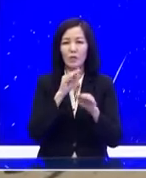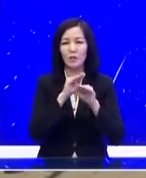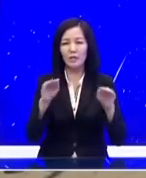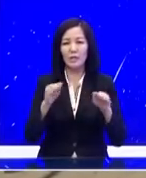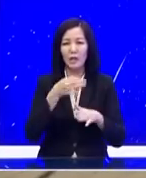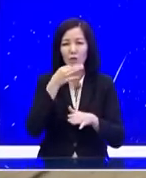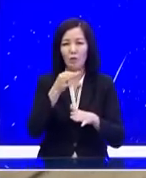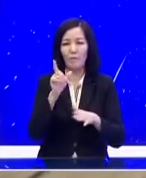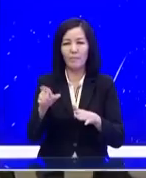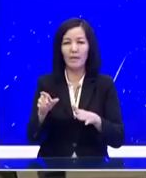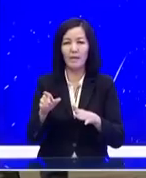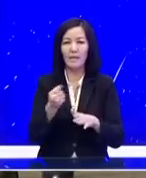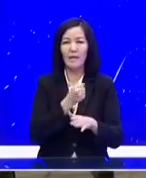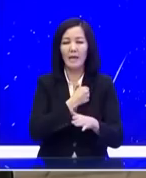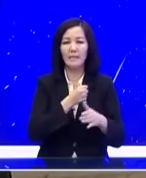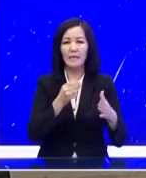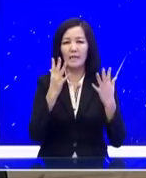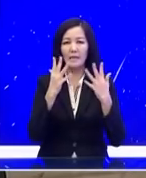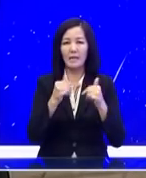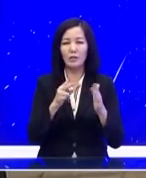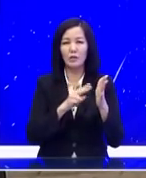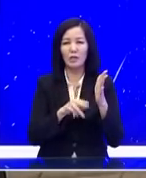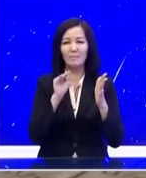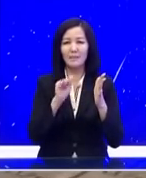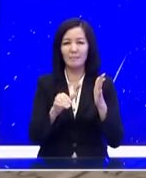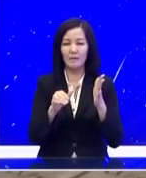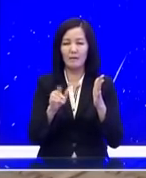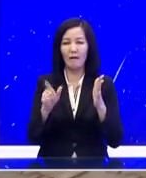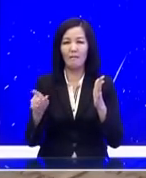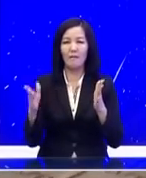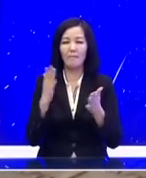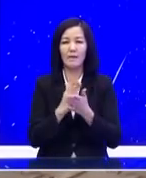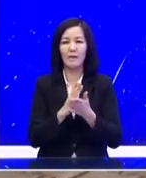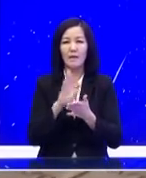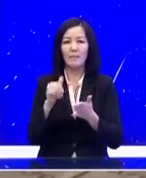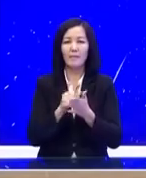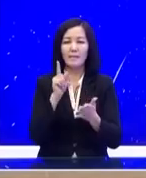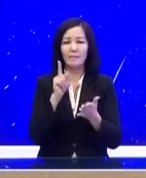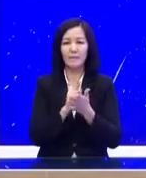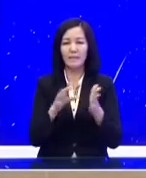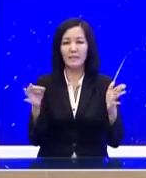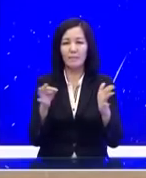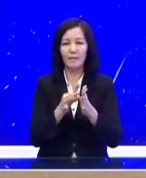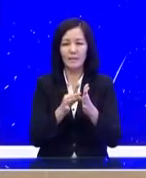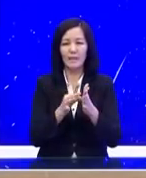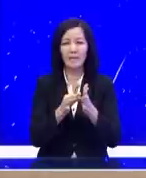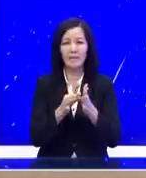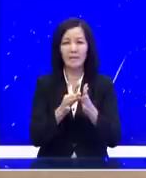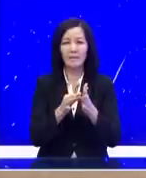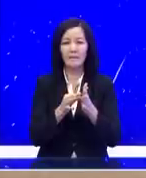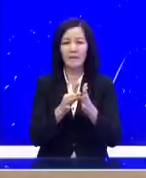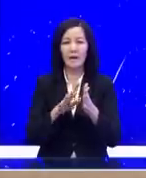беретін аумақтық әскерлер саны 70 мыңға дейін жеткен. Олардың басты міндеттері мен мақсаттары аумақ